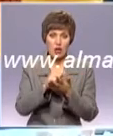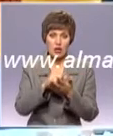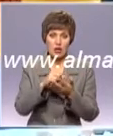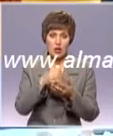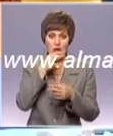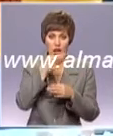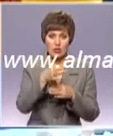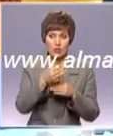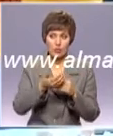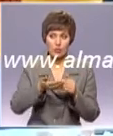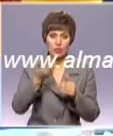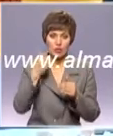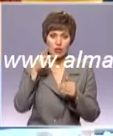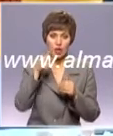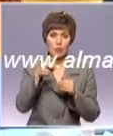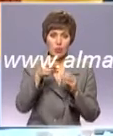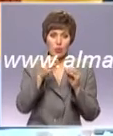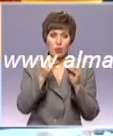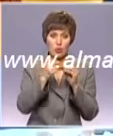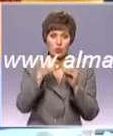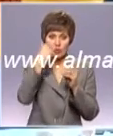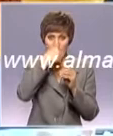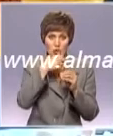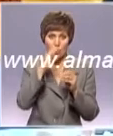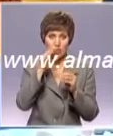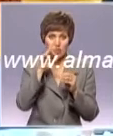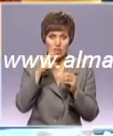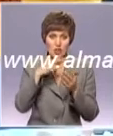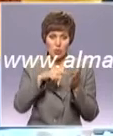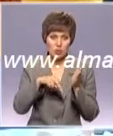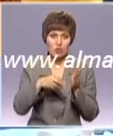бұрын 2010 жылға шейін ордермен беретін. Қазір